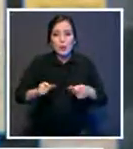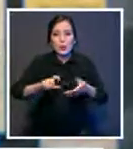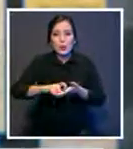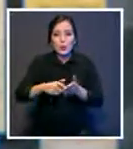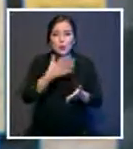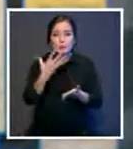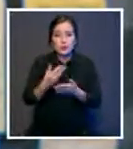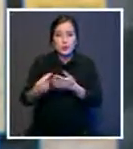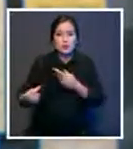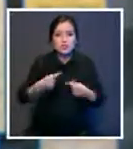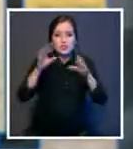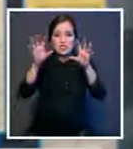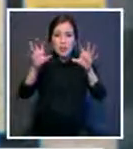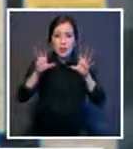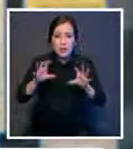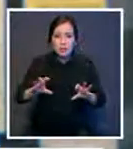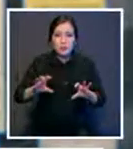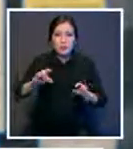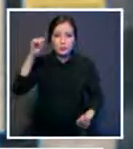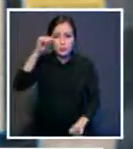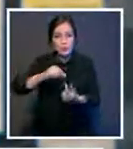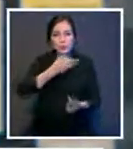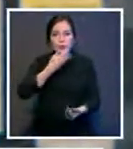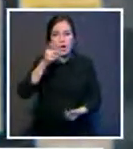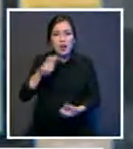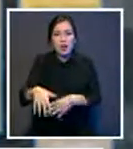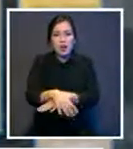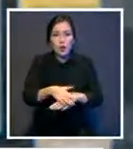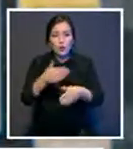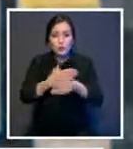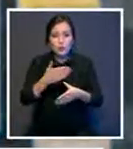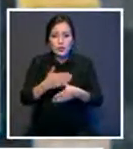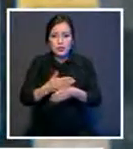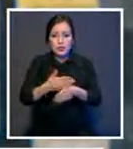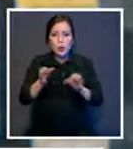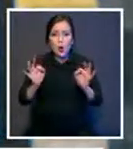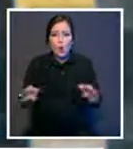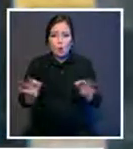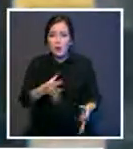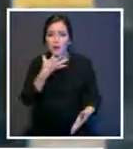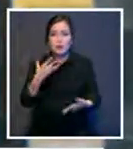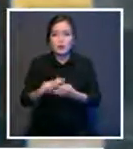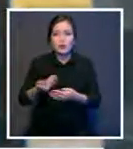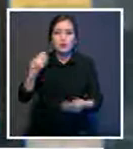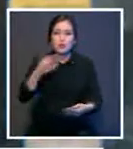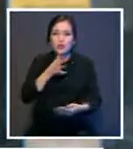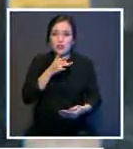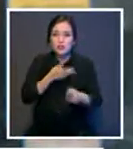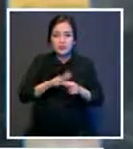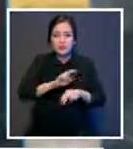шикілігі. Заңның нақты халыққа көмектесетін нормаларының күшін кезінде